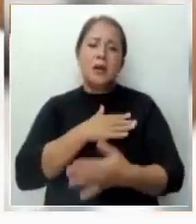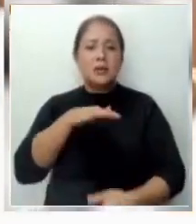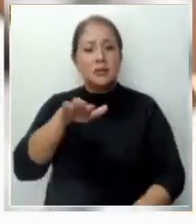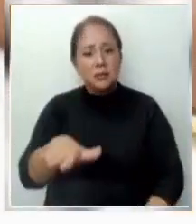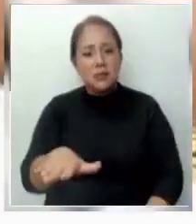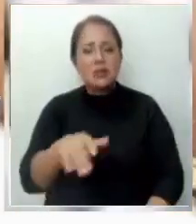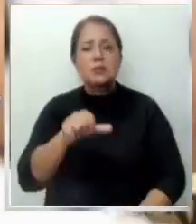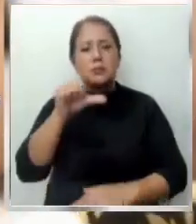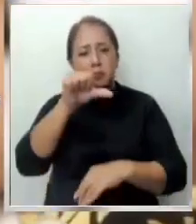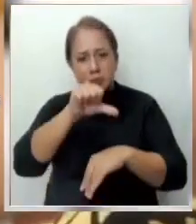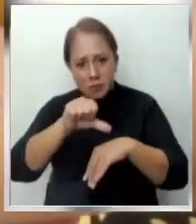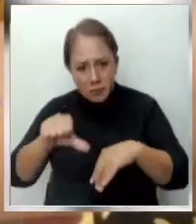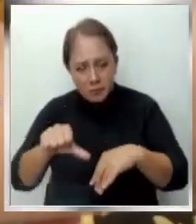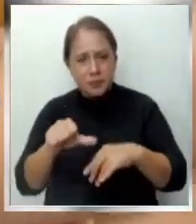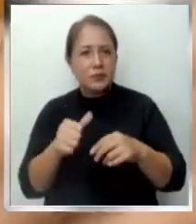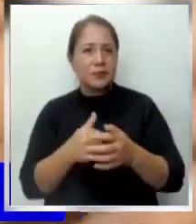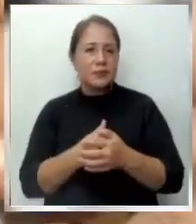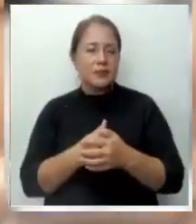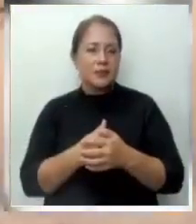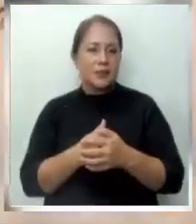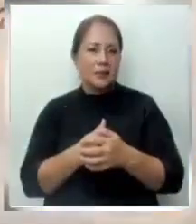po siya.